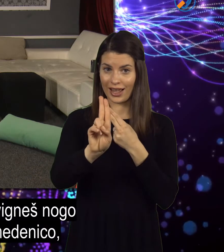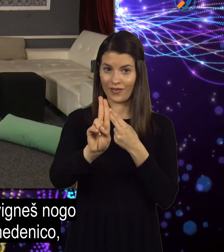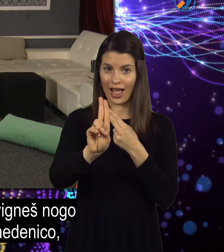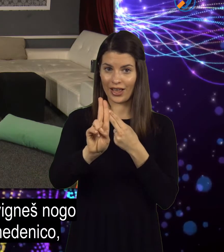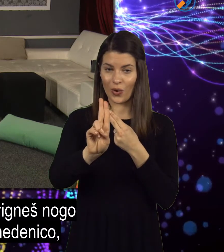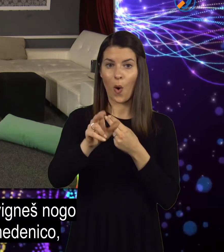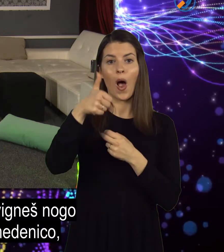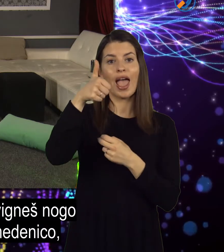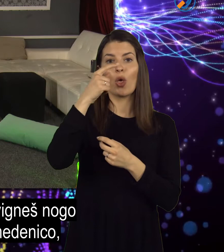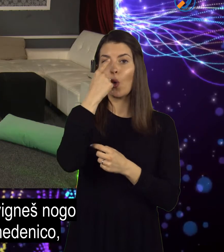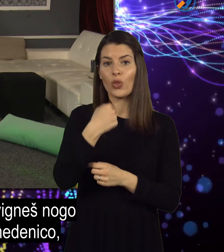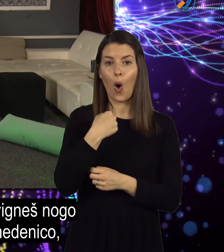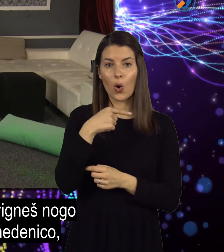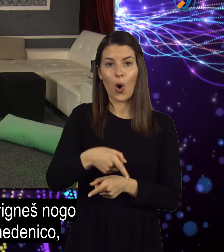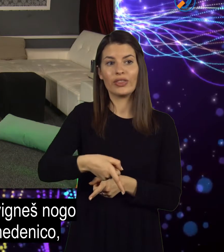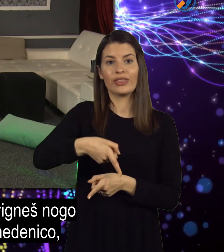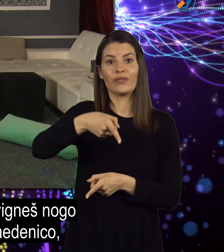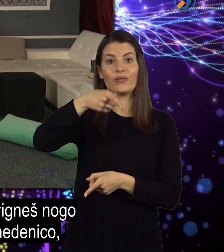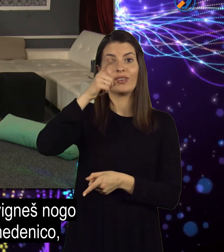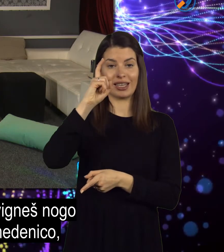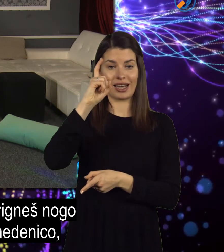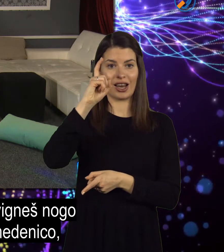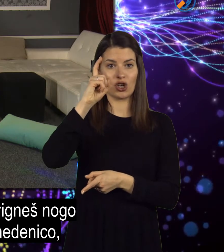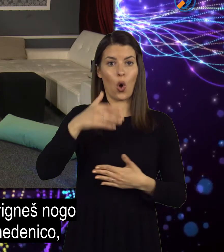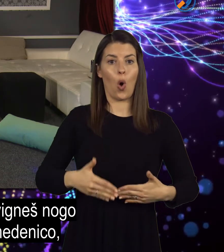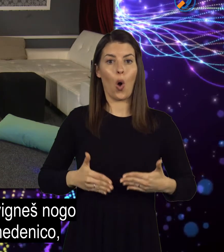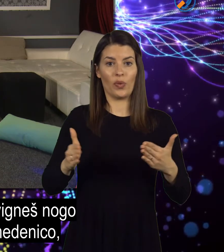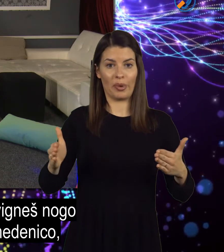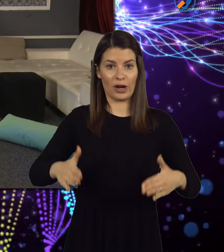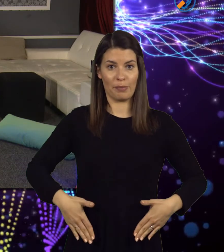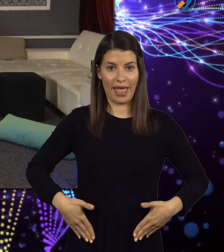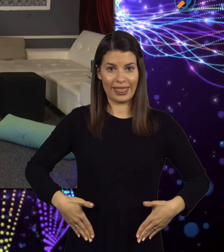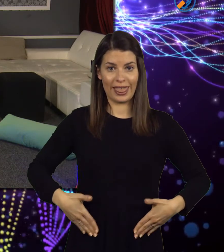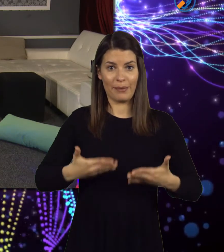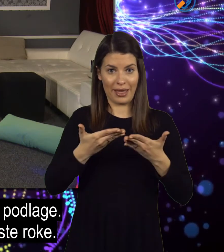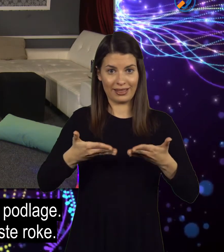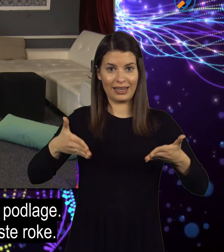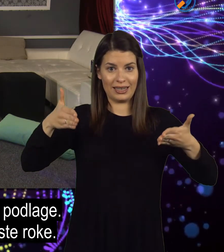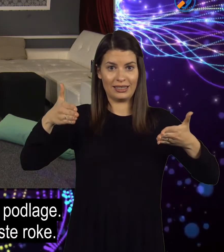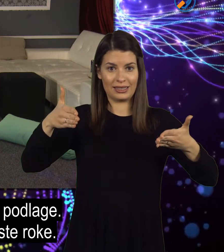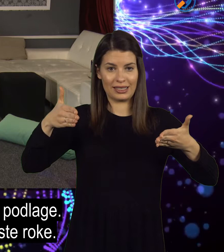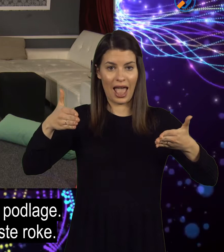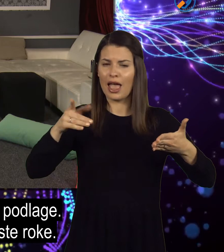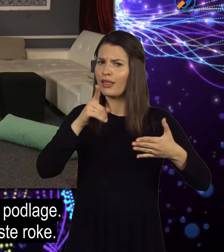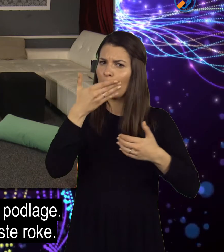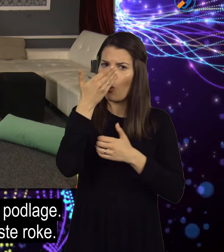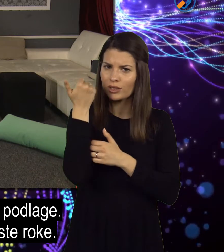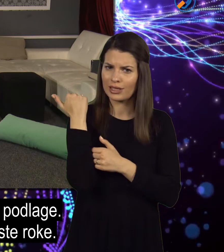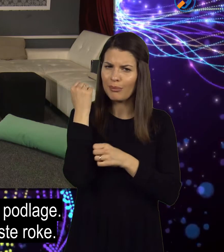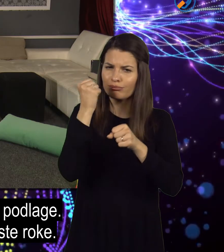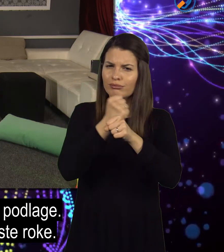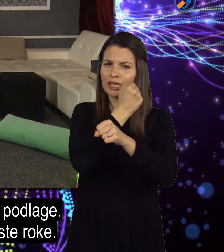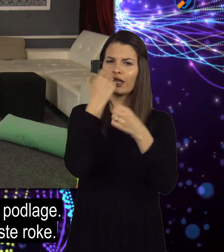V nadaljevanju dvigneš nogo gor in odpreš medenico, spet odrivaš od podlage,